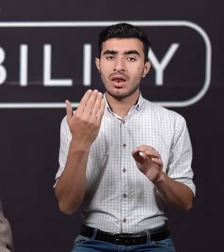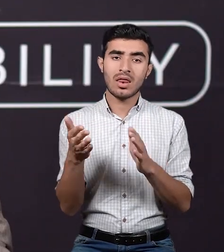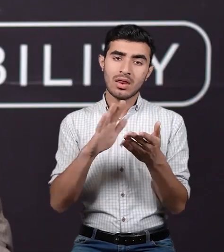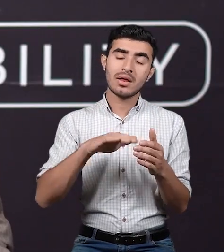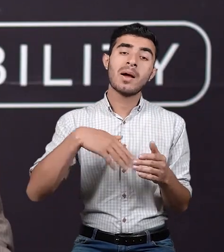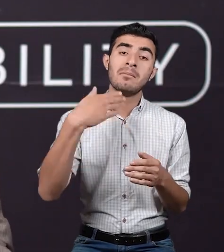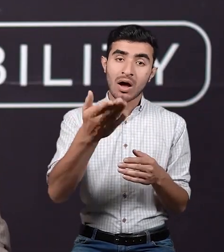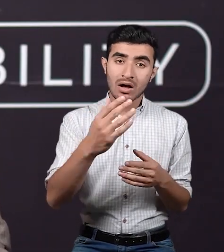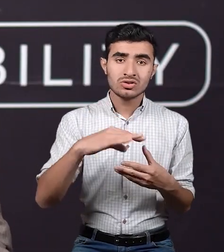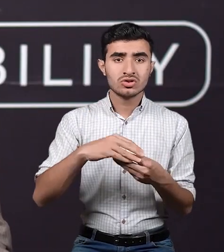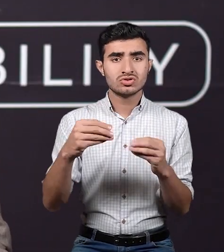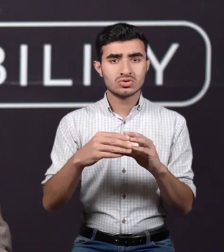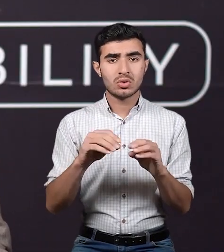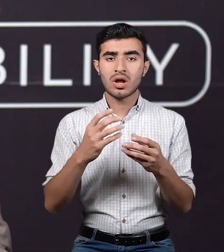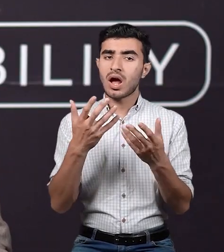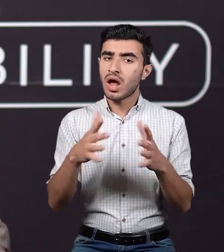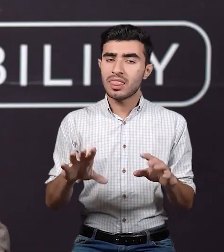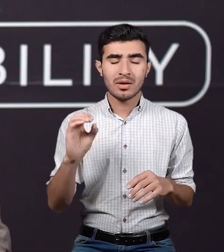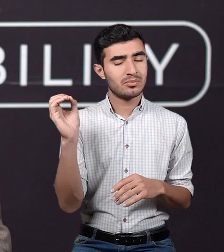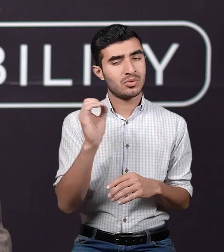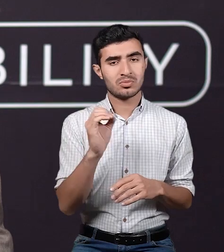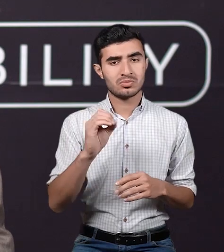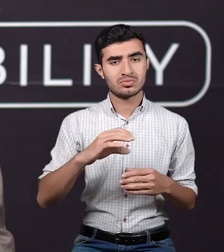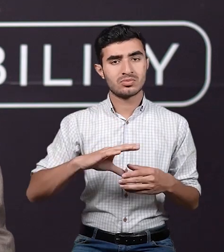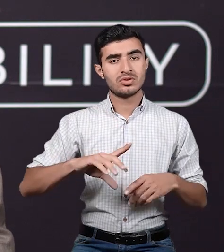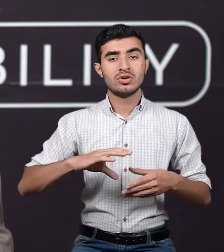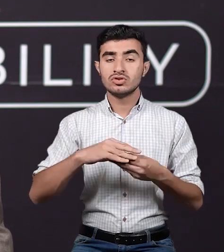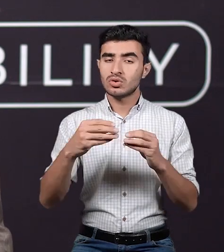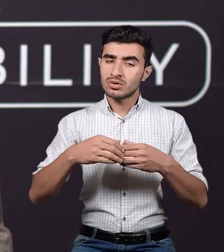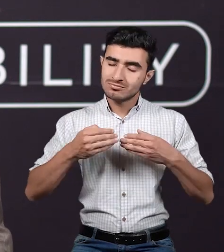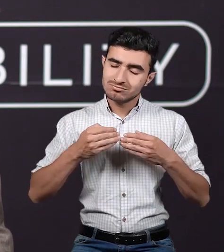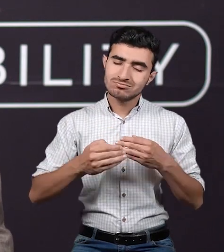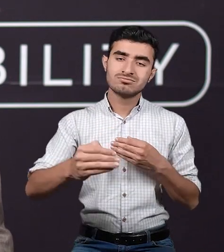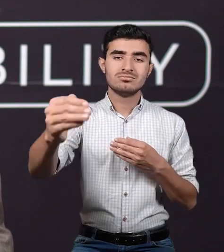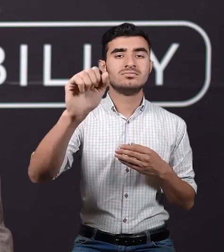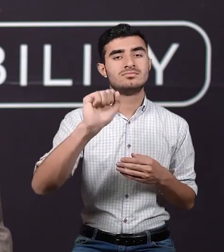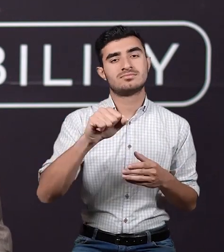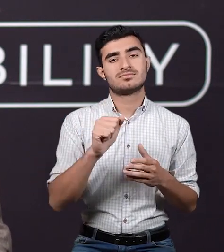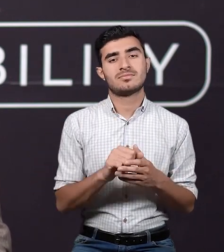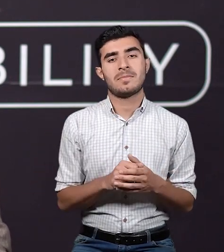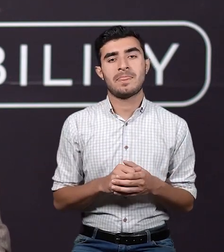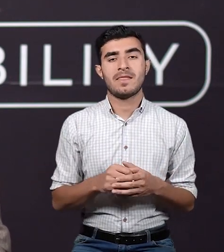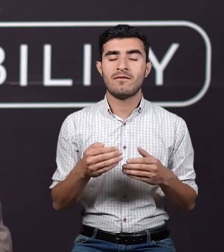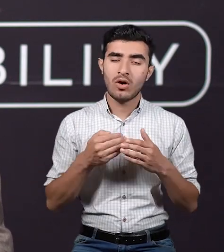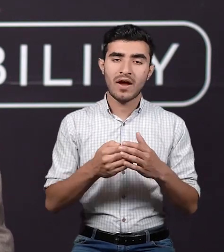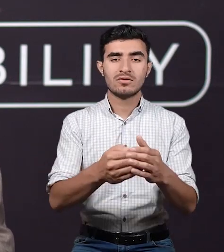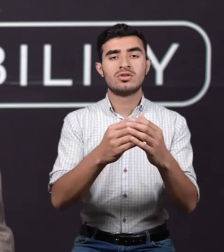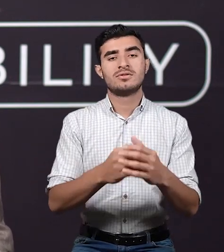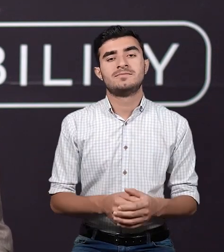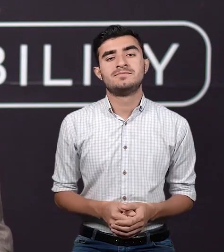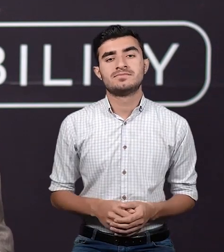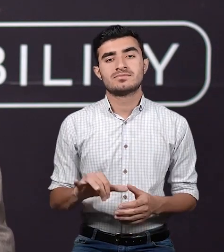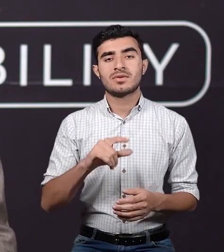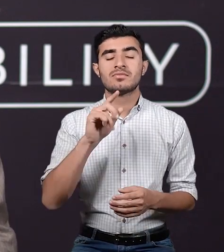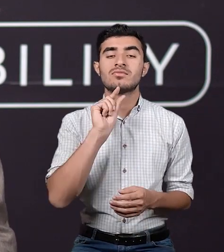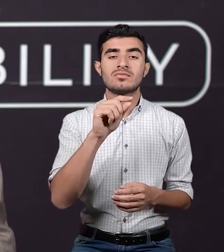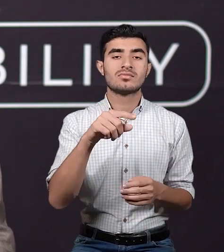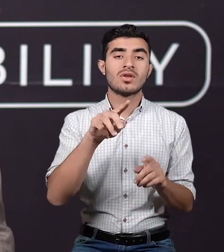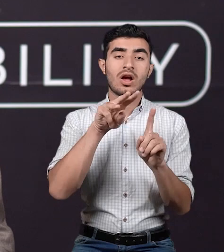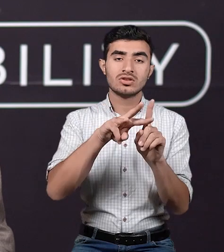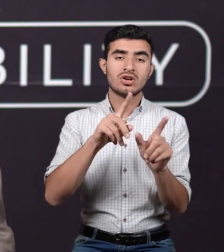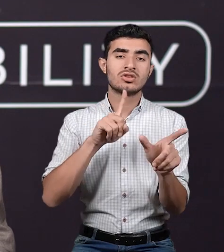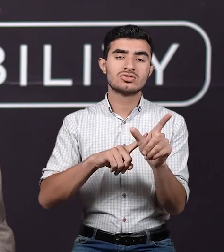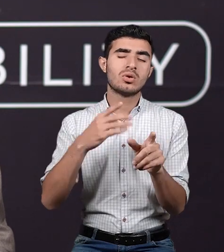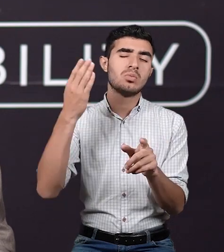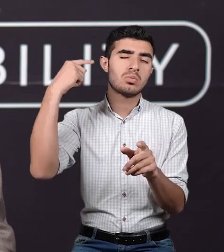بات کی سچائی ایسی ہی ہے کہ آج ہم ان لوگوں کے قصے پڑھتے ہیں جو ہزاروں سال پہلے پیدا ہوئے، جو نسلیں ہزاروں سال